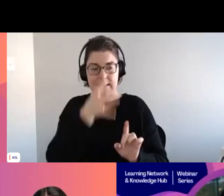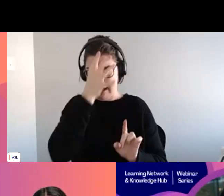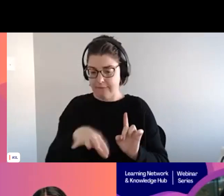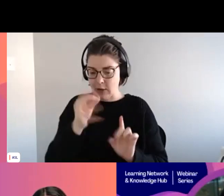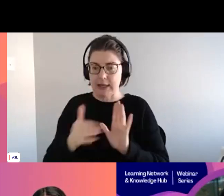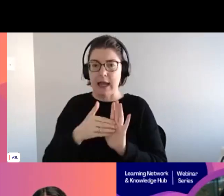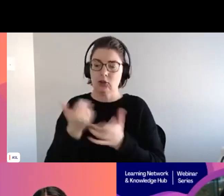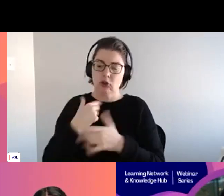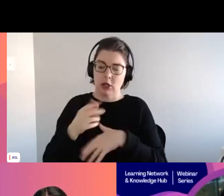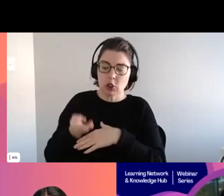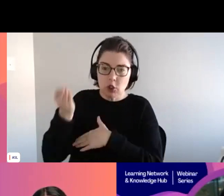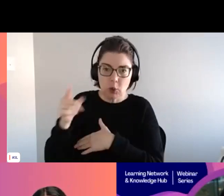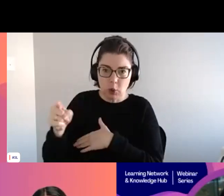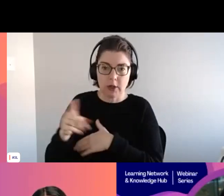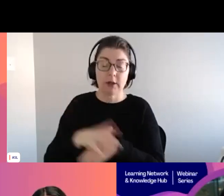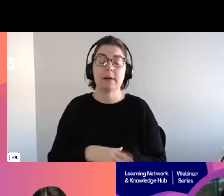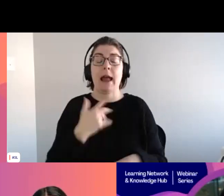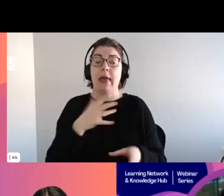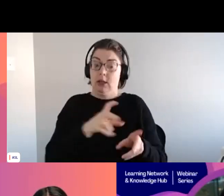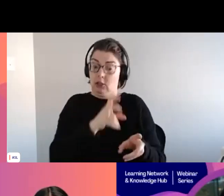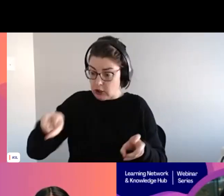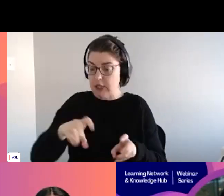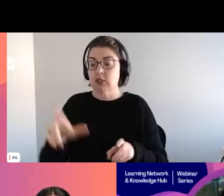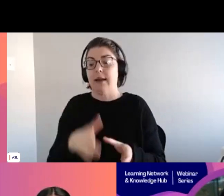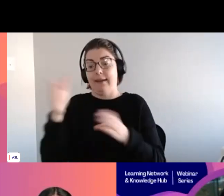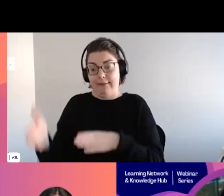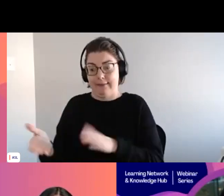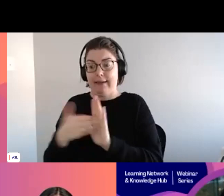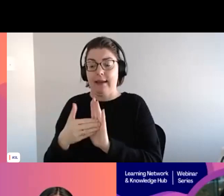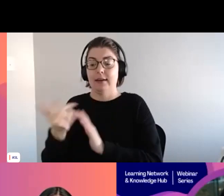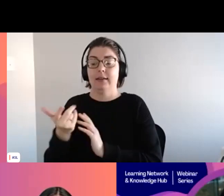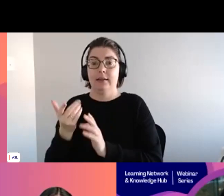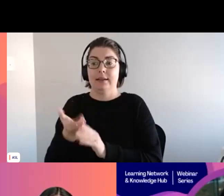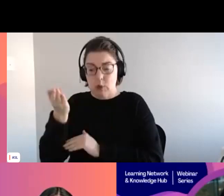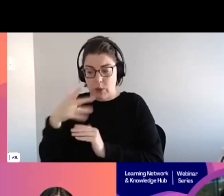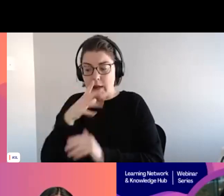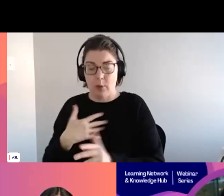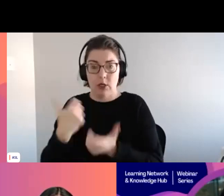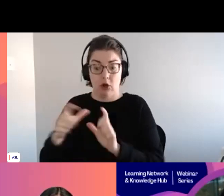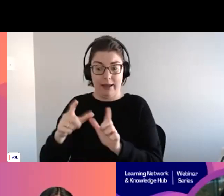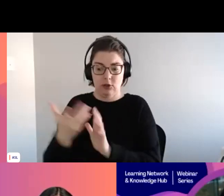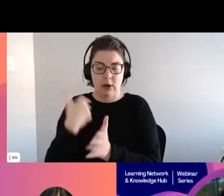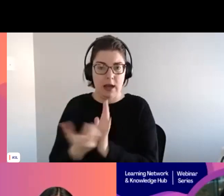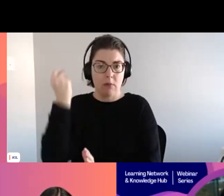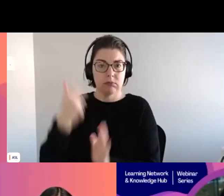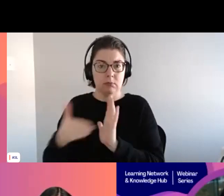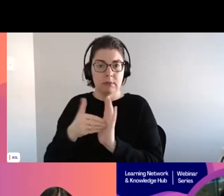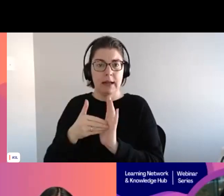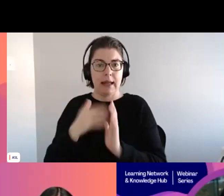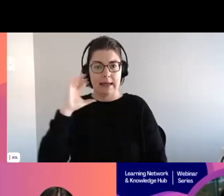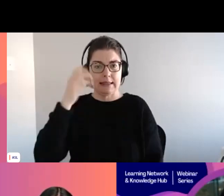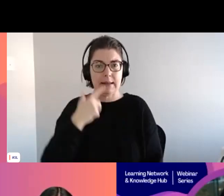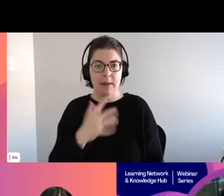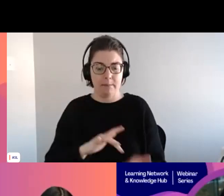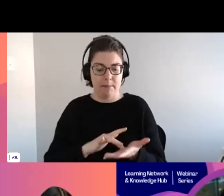pour me convaincre de venir vivre avec lui de nouveau donc il a par la suite tenté de faire